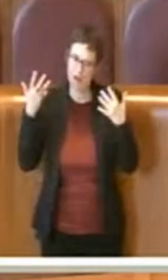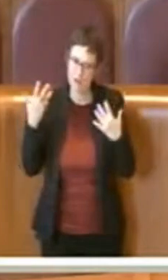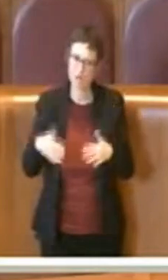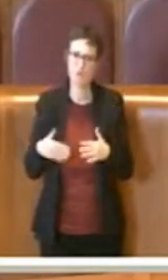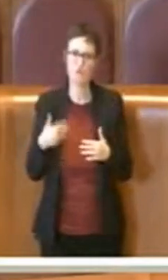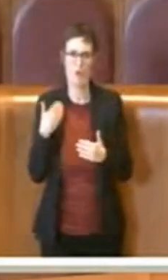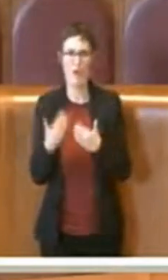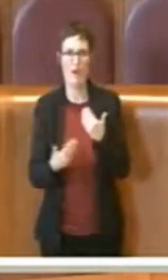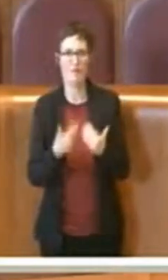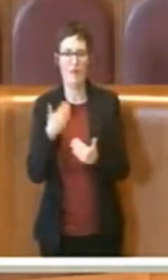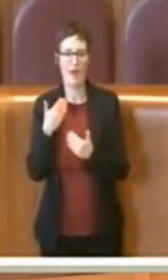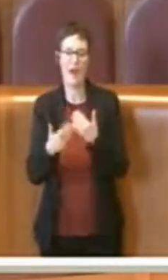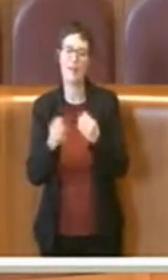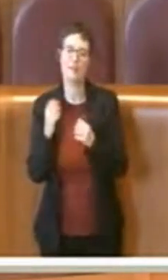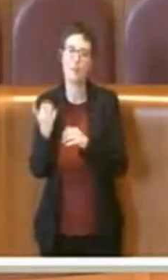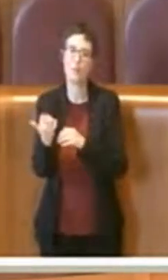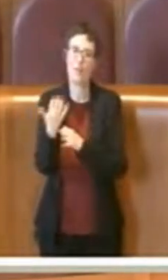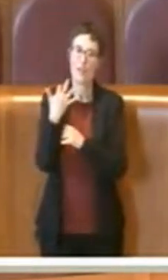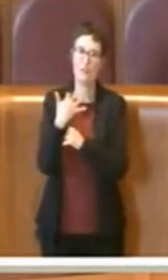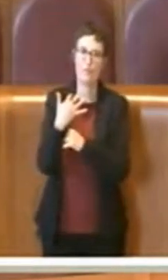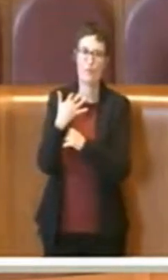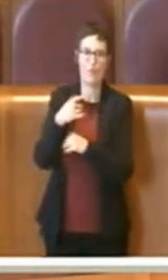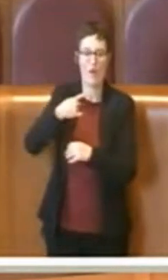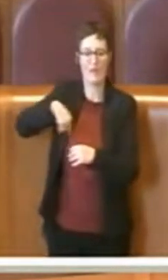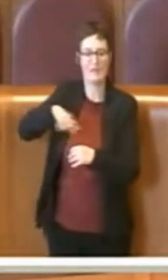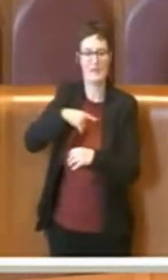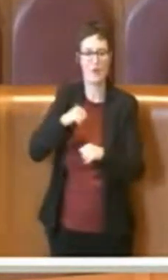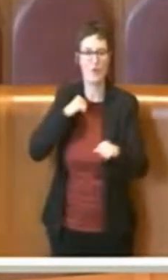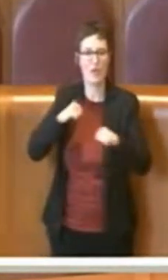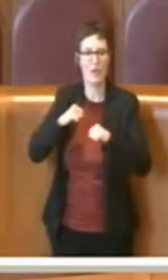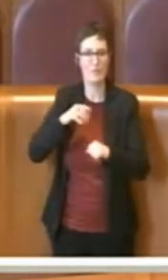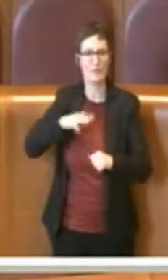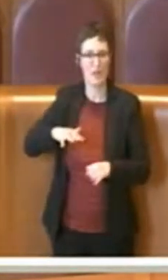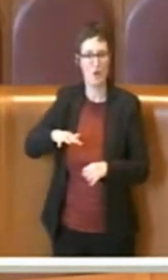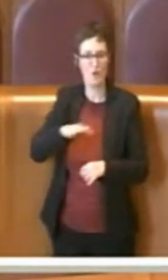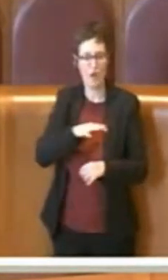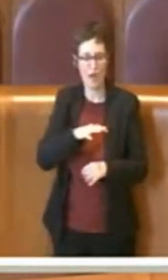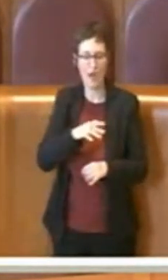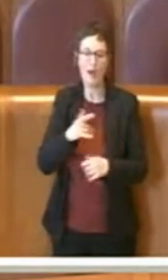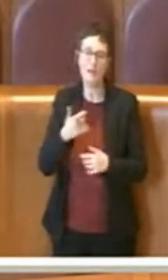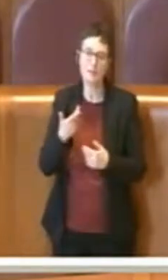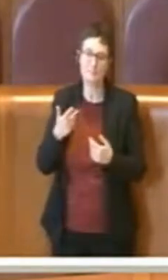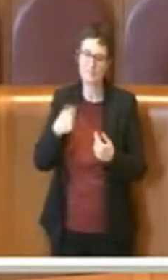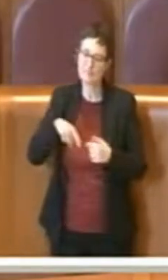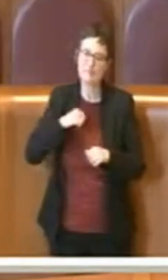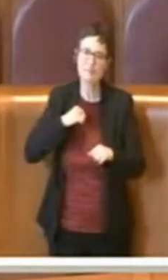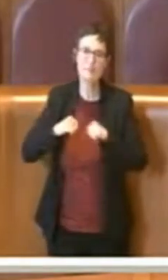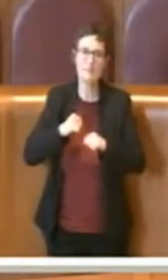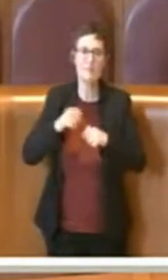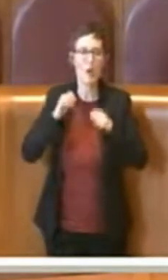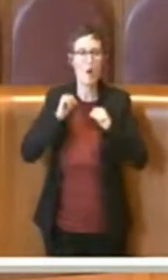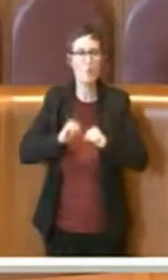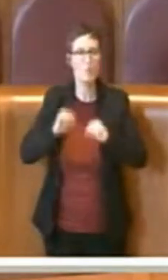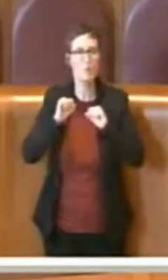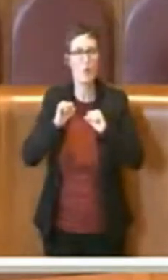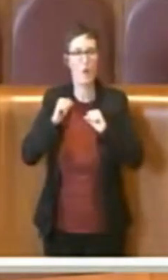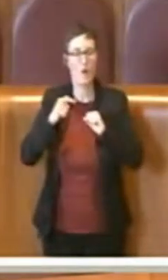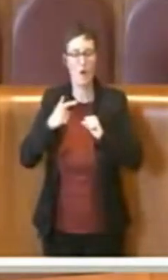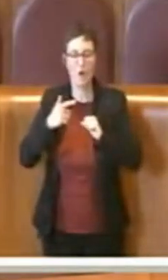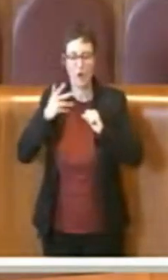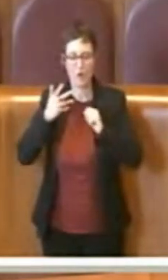influenzando quindi le amministrazioni locali, e cercando di fare in modo che le amministrazioni possano promuovere questo passaggio anche di